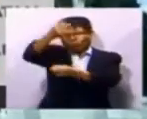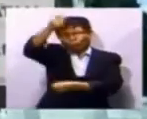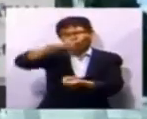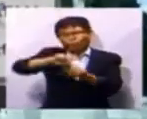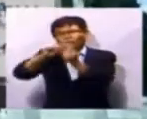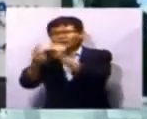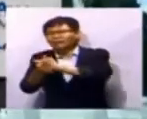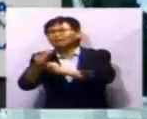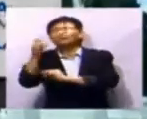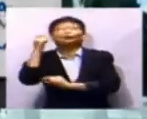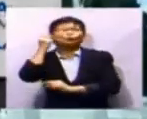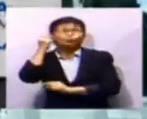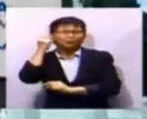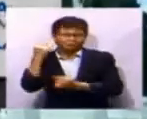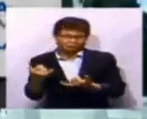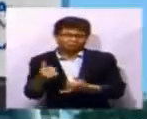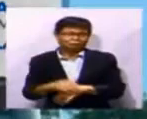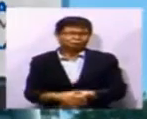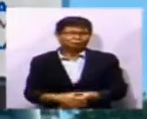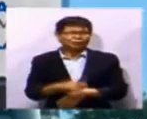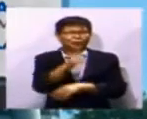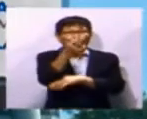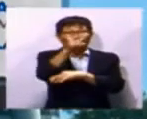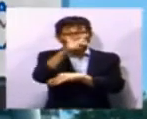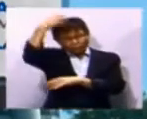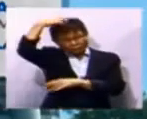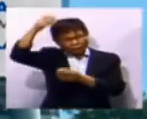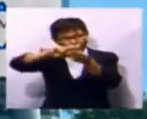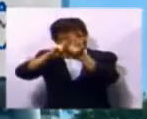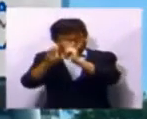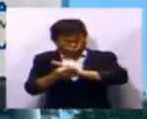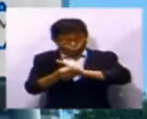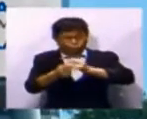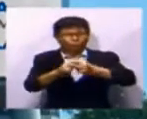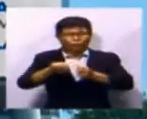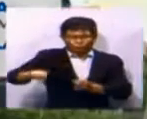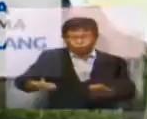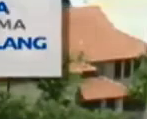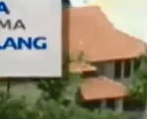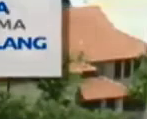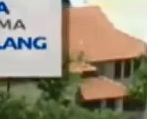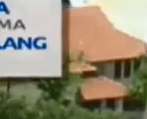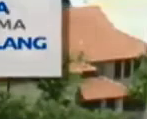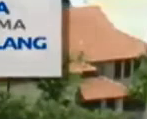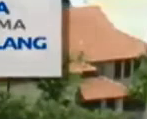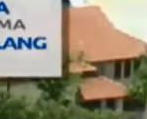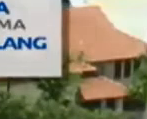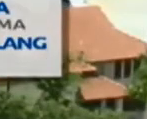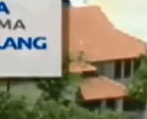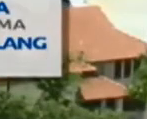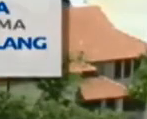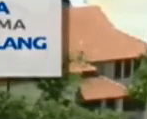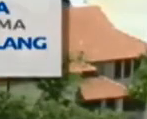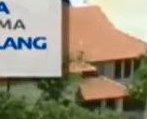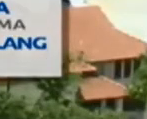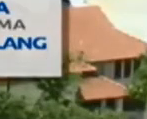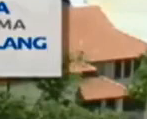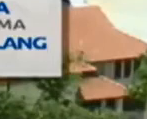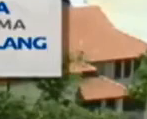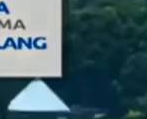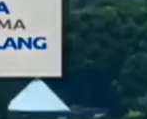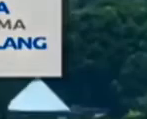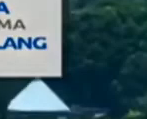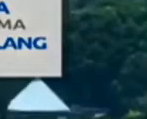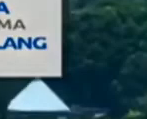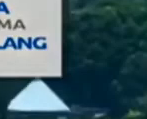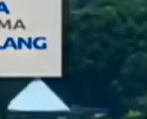Subang. Manakala DUN Selangor yang berubah adalah Sungai Tua menggantikan Batu Caves, Pandan Indah dulunya